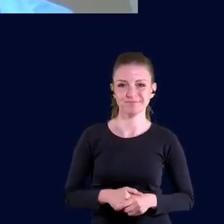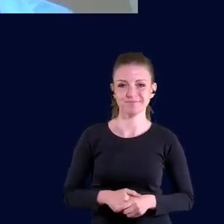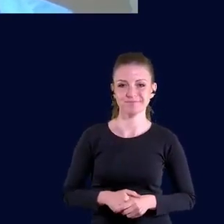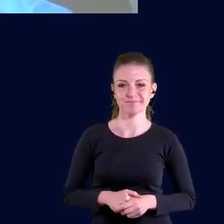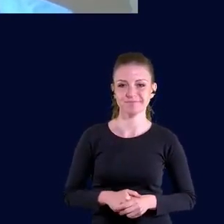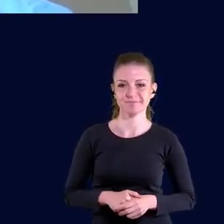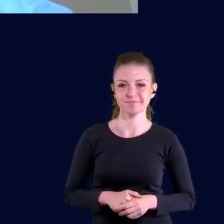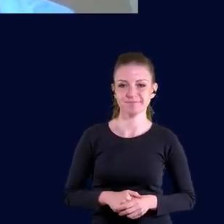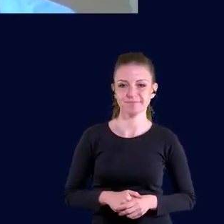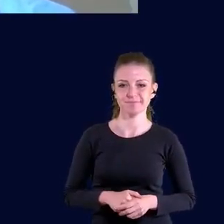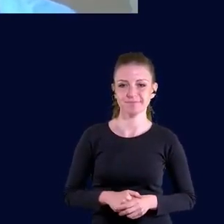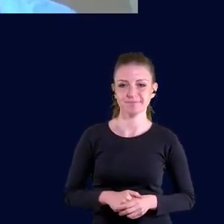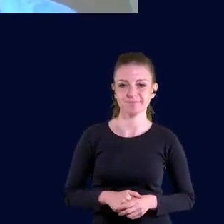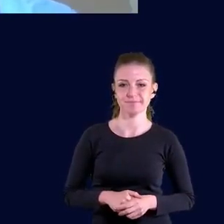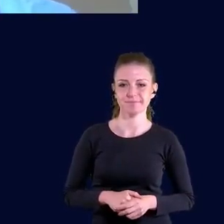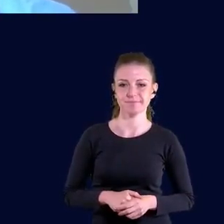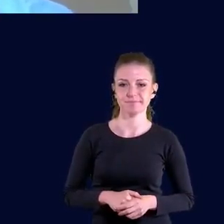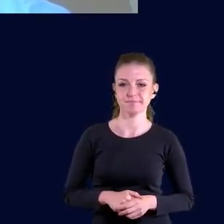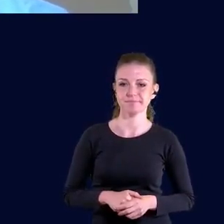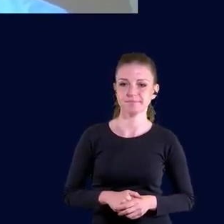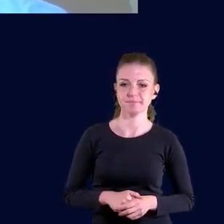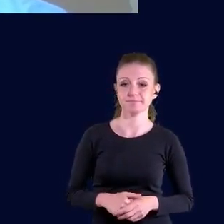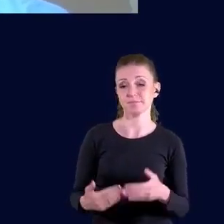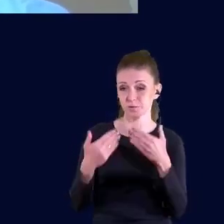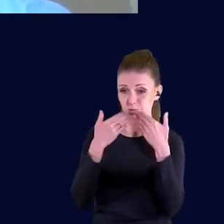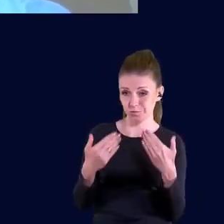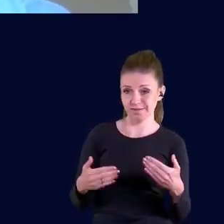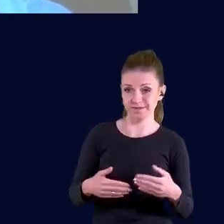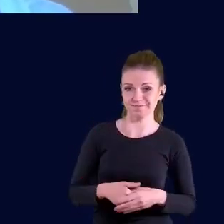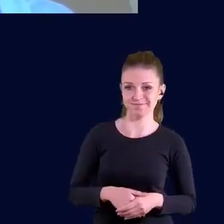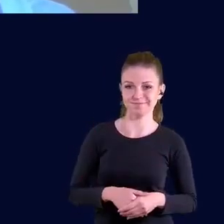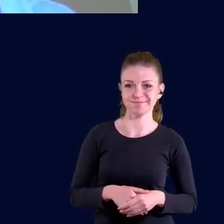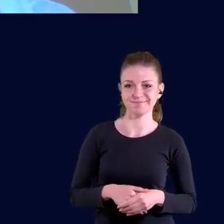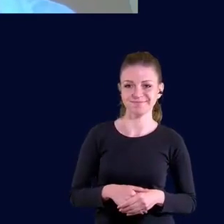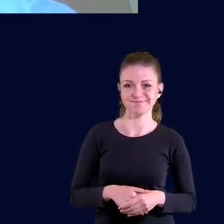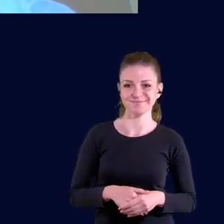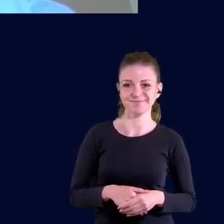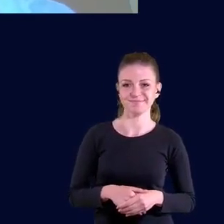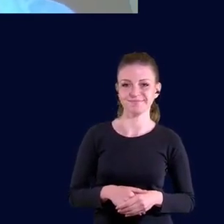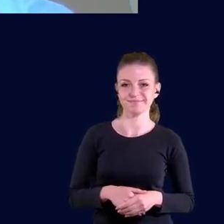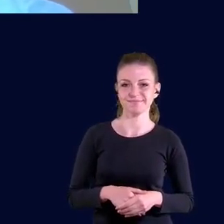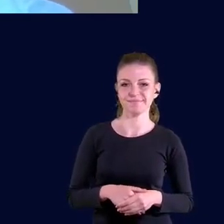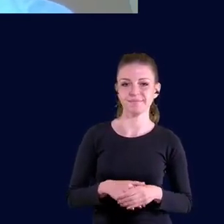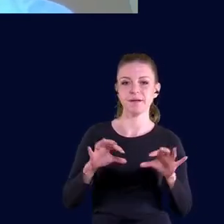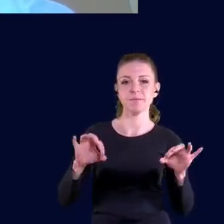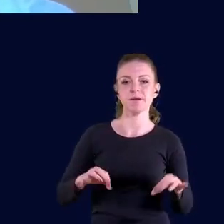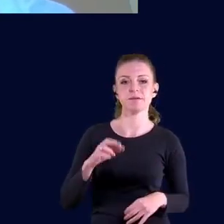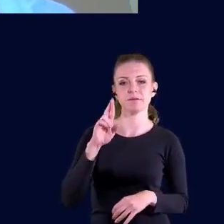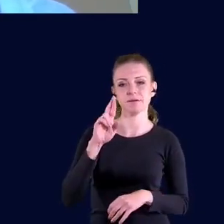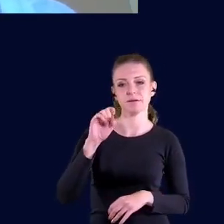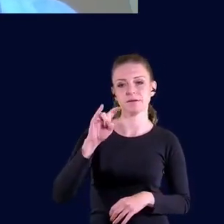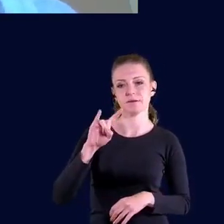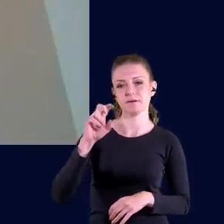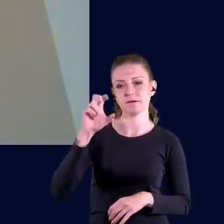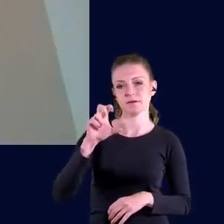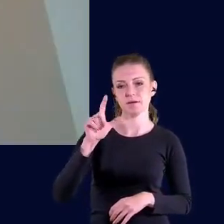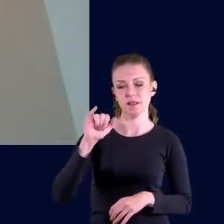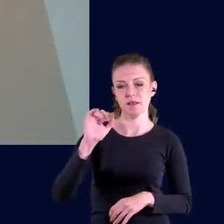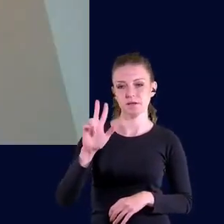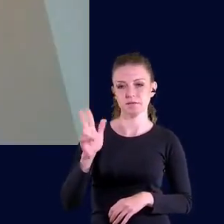z o.o Cześć Dziękuję bardzo pani Małgorzacie Rychlik za bardzo ciekawe i